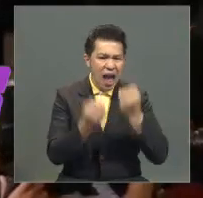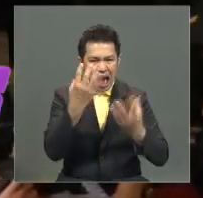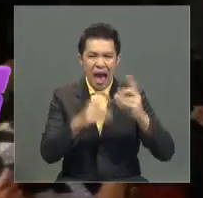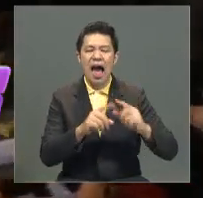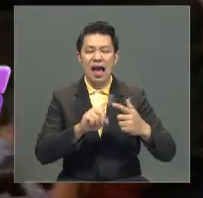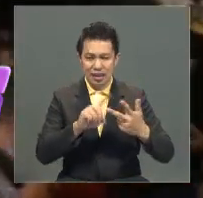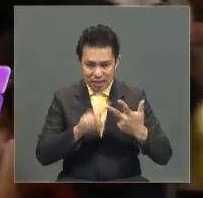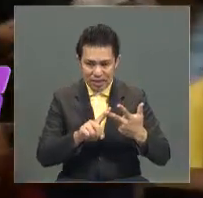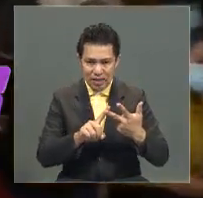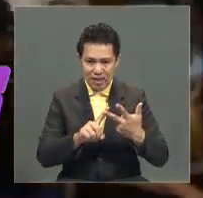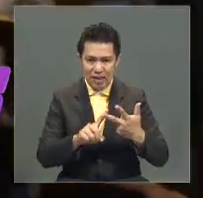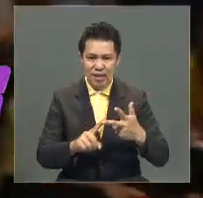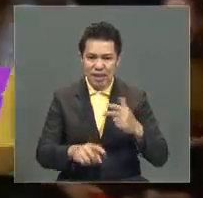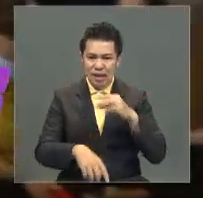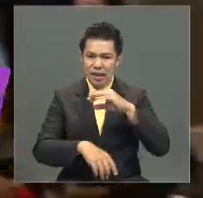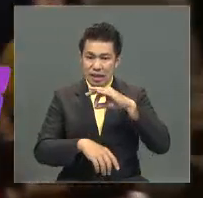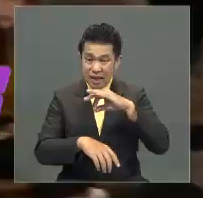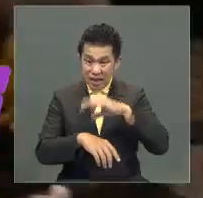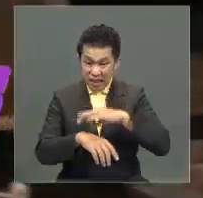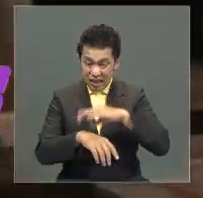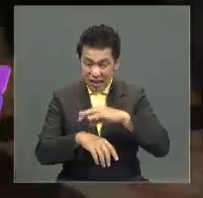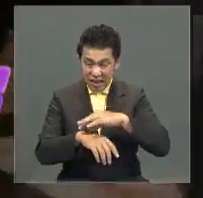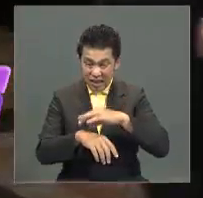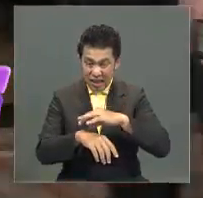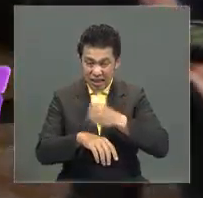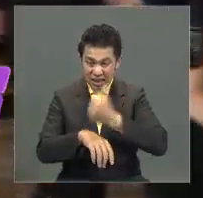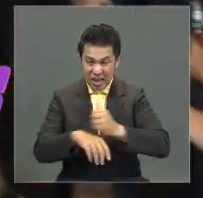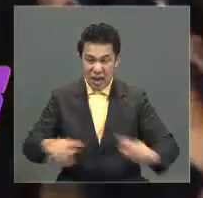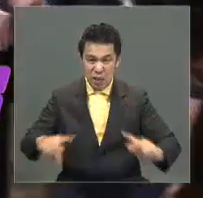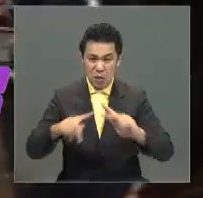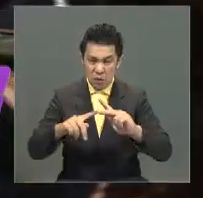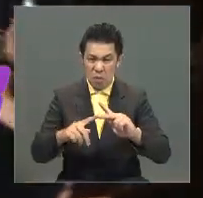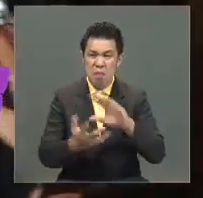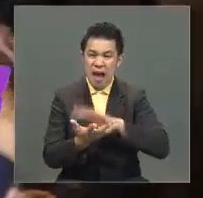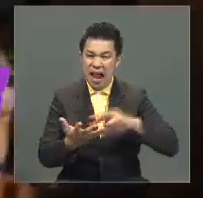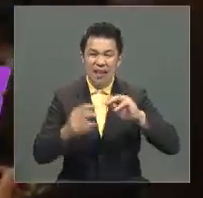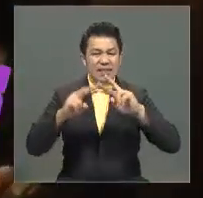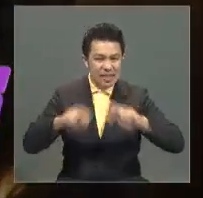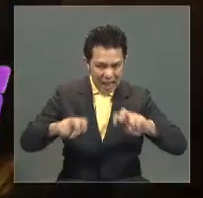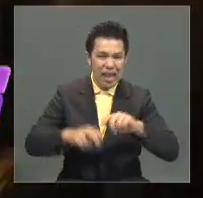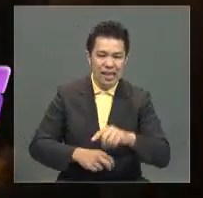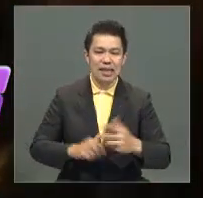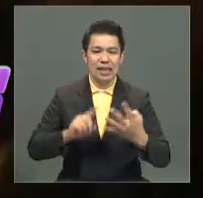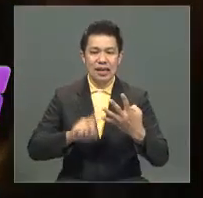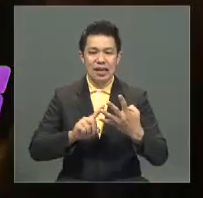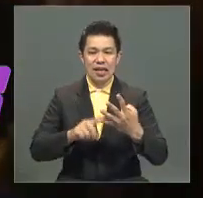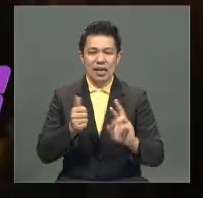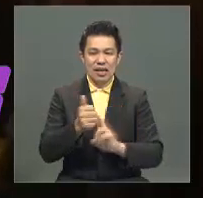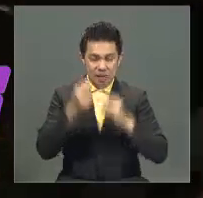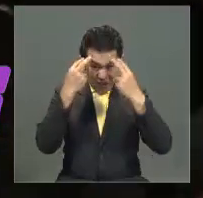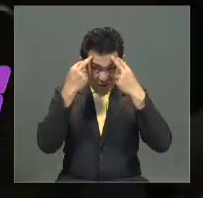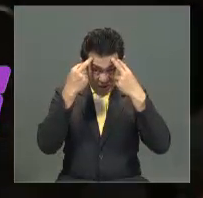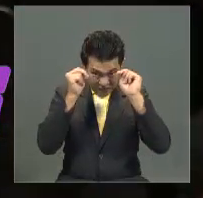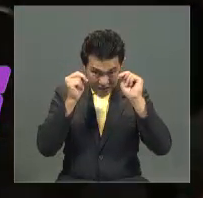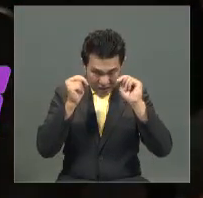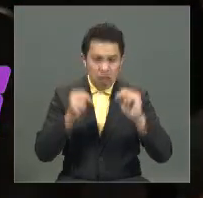ว่าการกระทรวงการอุดมศึกษาวิทยาศาสตร์วิจัยและนวัตกรรมนายกอบศักดิ์ภูตระกูลรองเลขาธิการนายกรัฐมนตรีก็เปิดใ